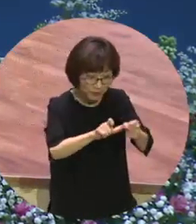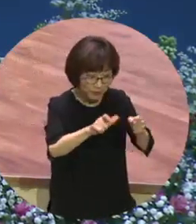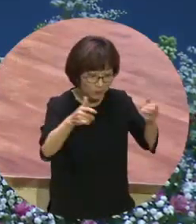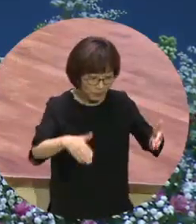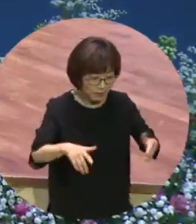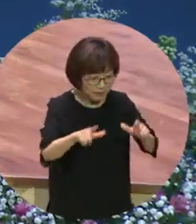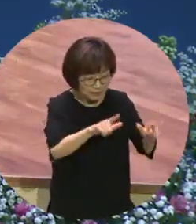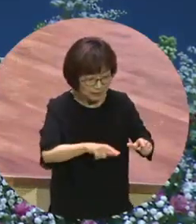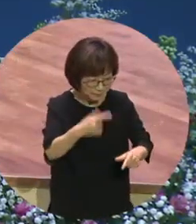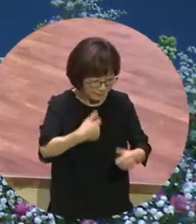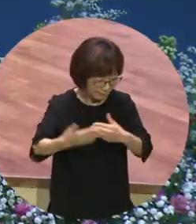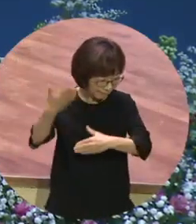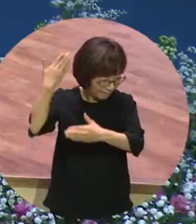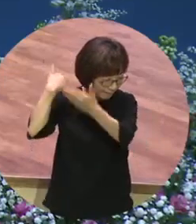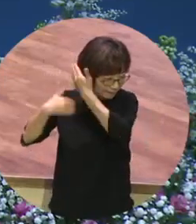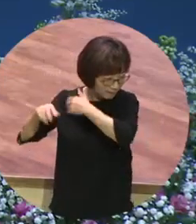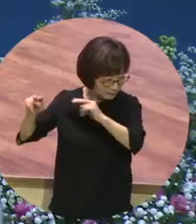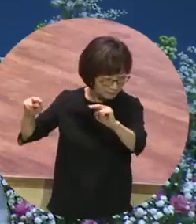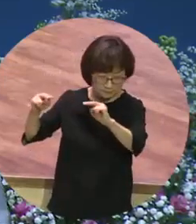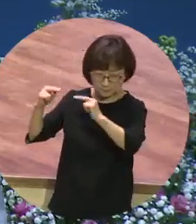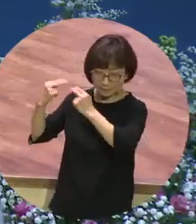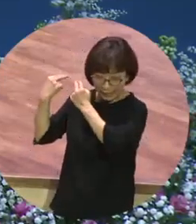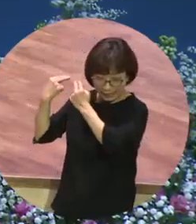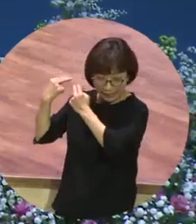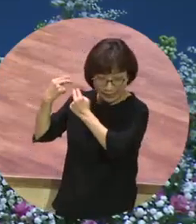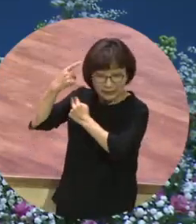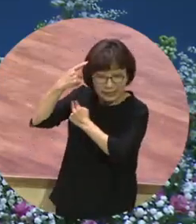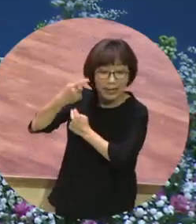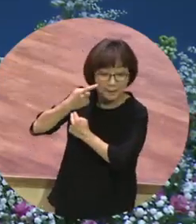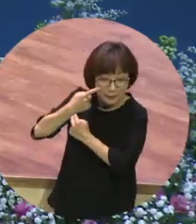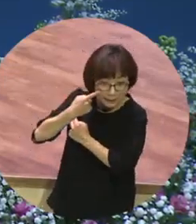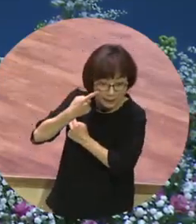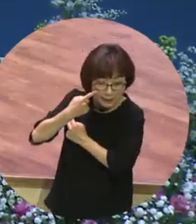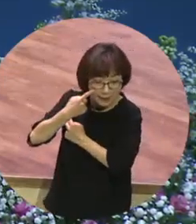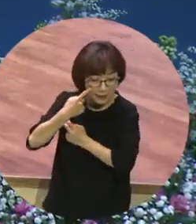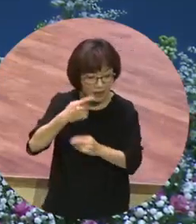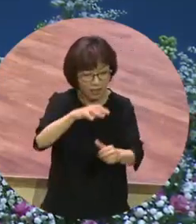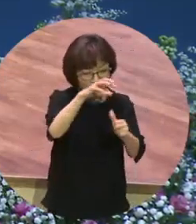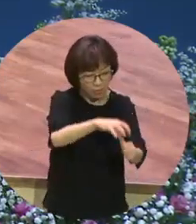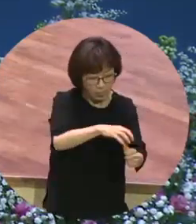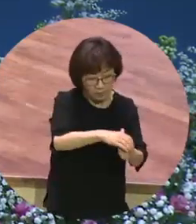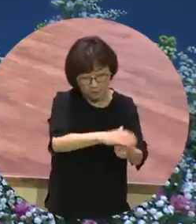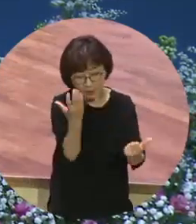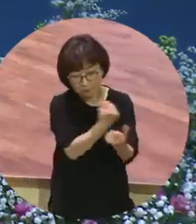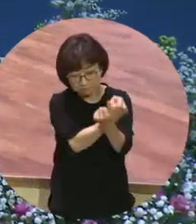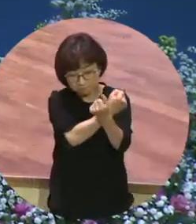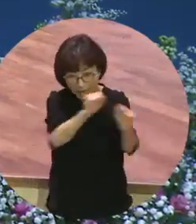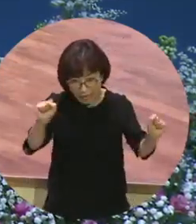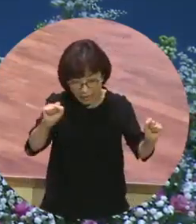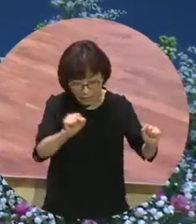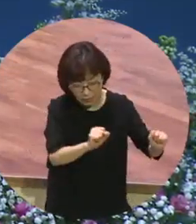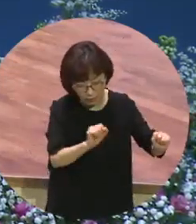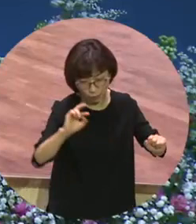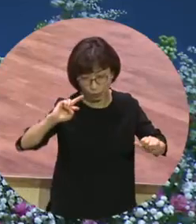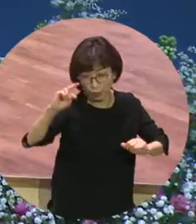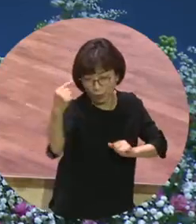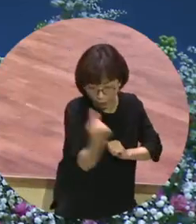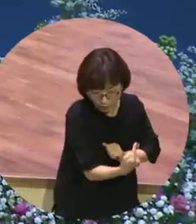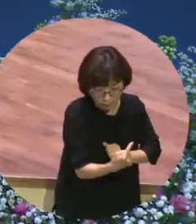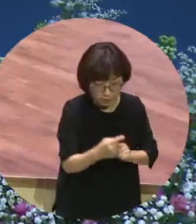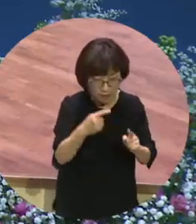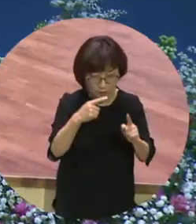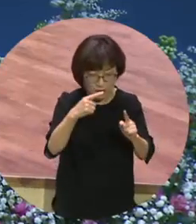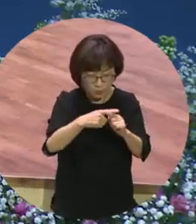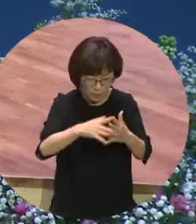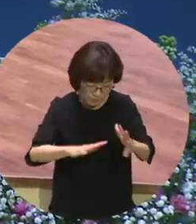돌아봐라. 자, 포로 생활에서 돌아온 이후, 성전 재건을 시작하다가 멈춘 이후,